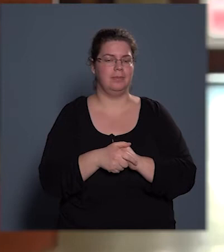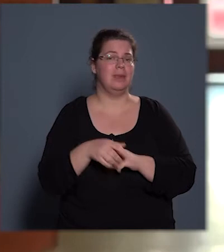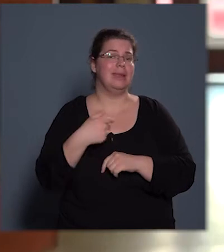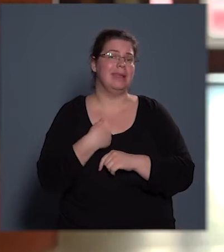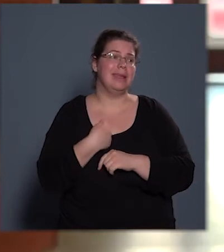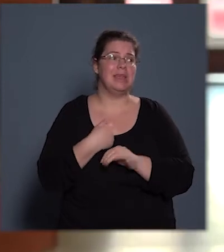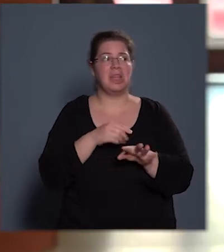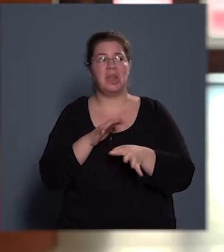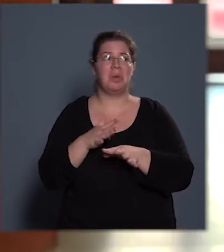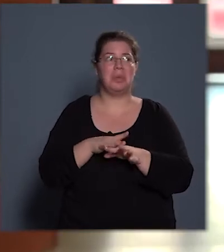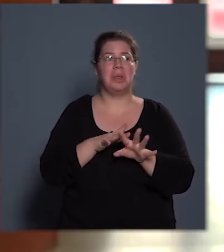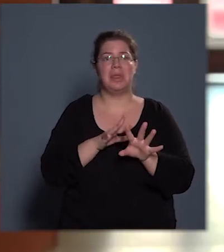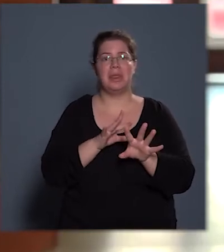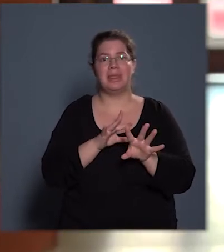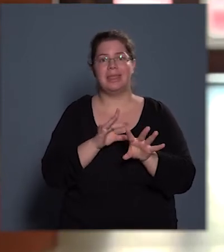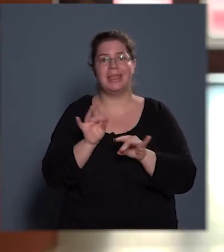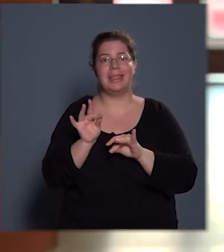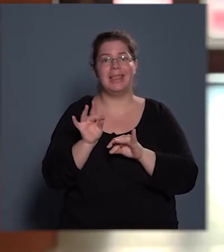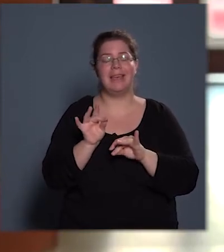Én körülbelül 10 évig